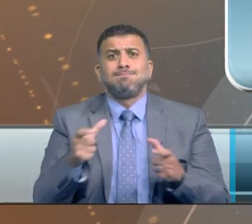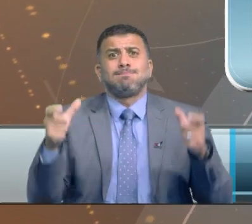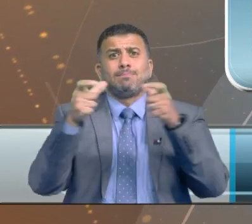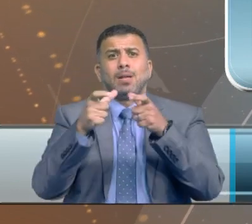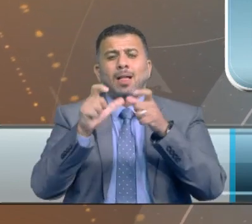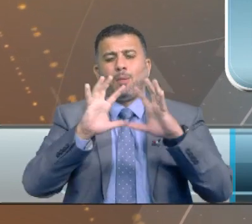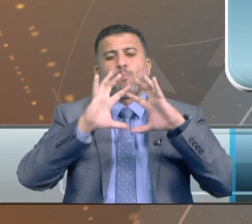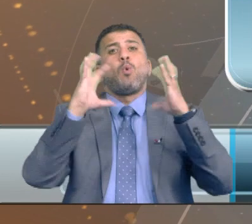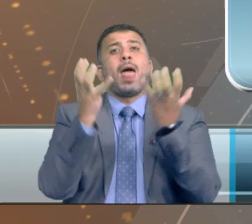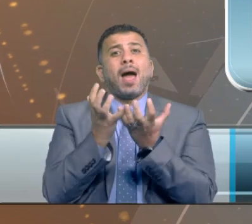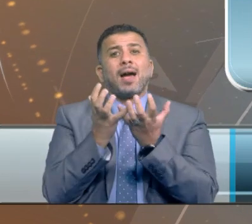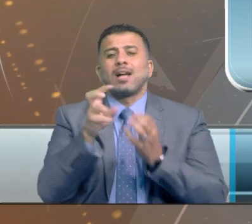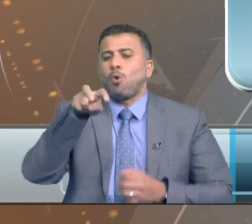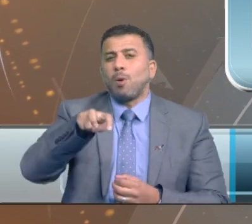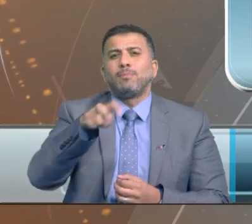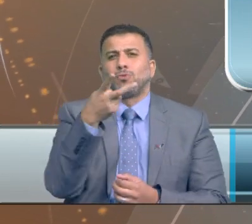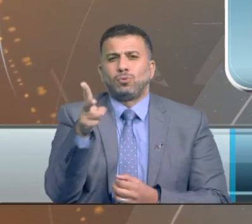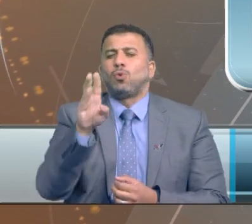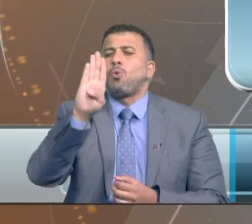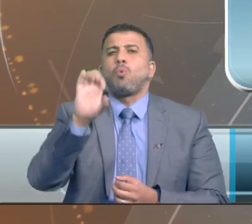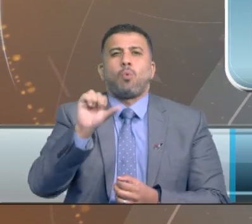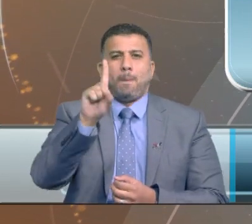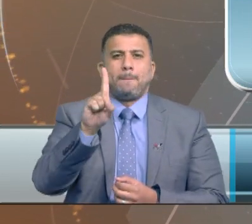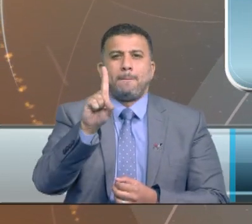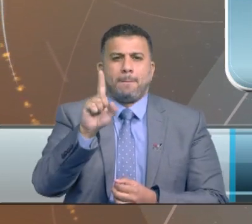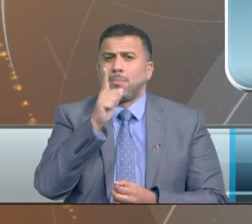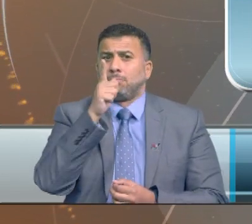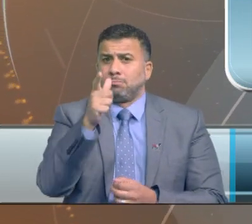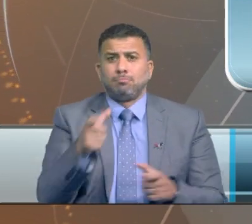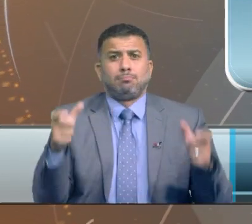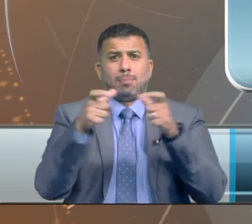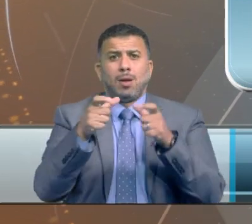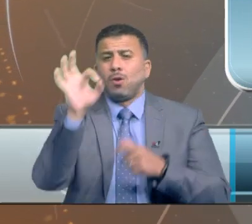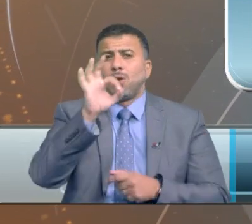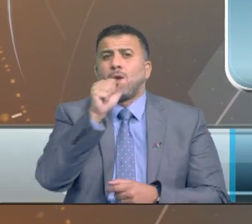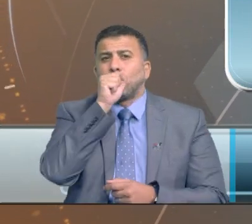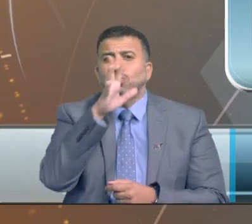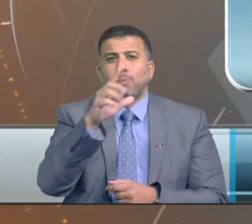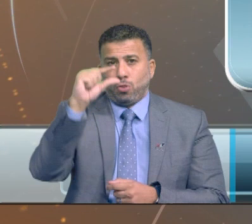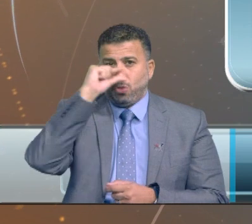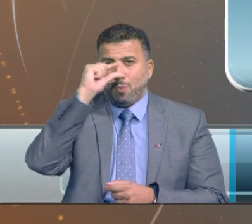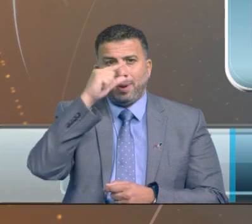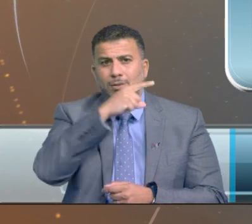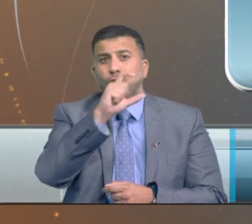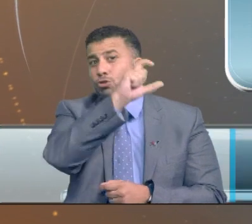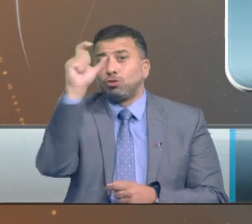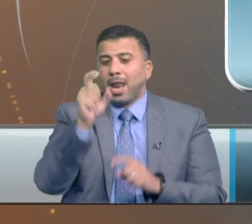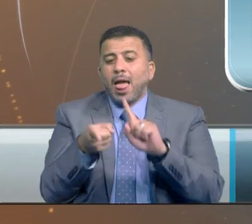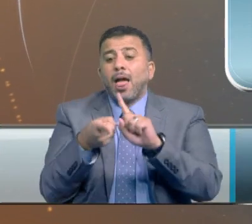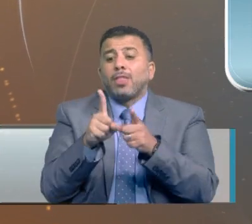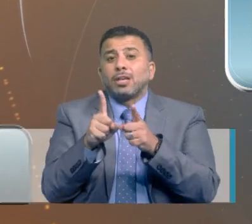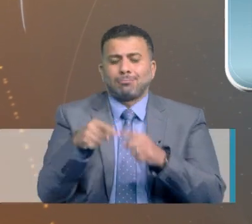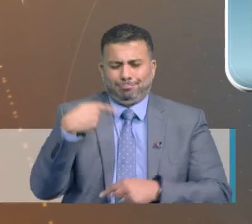بشان تغير المناخ كوب 28 والمقرر عقده بمدينه اكسبو دبي في شهر نوفمبر